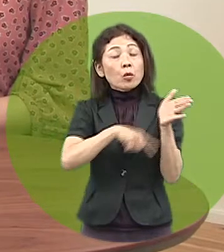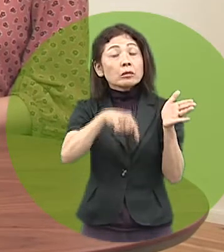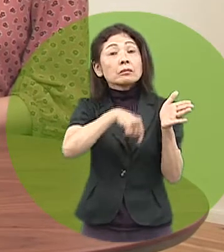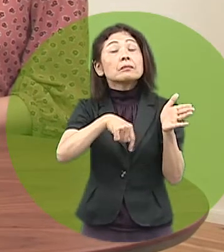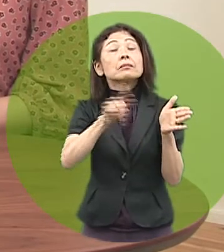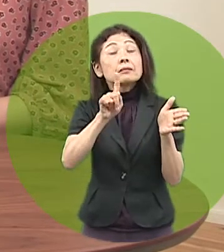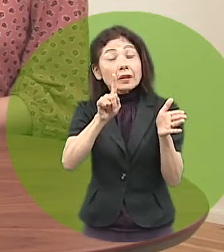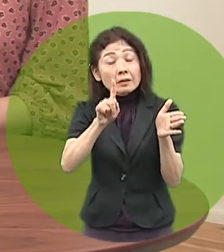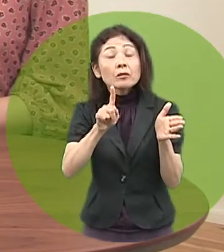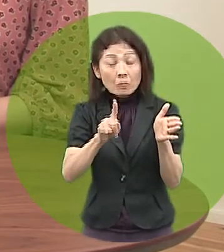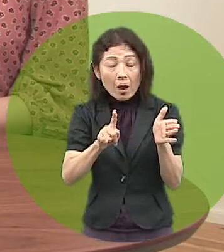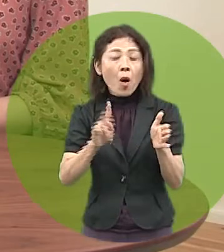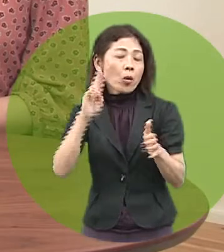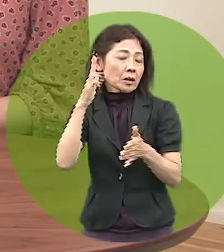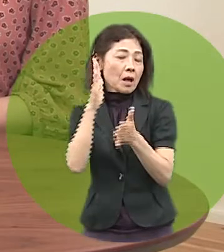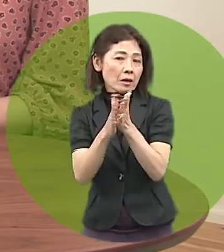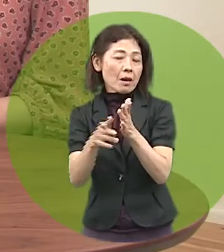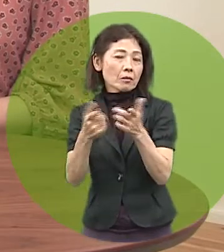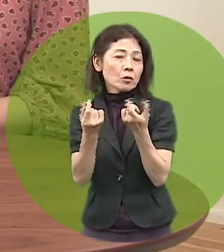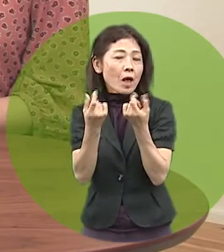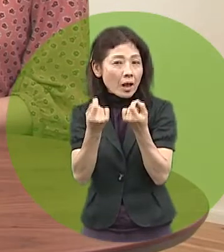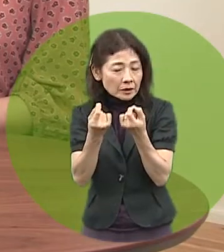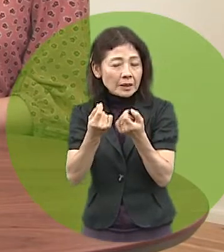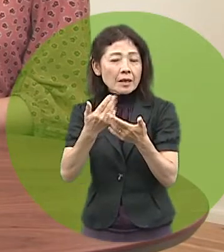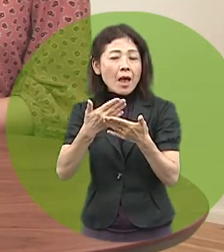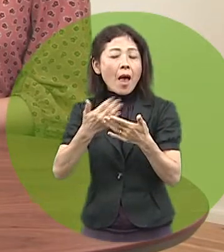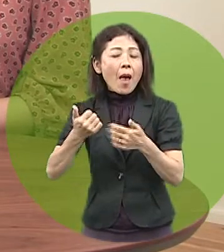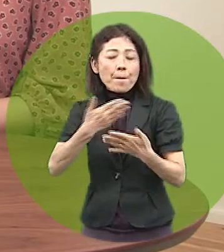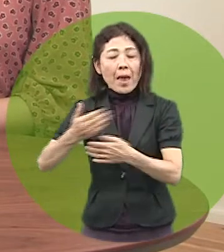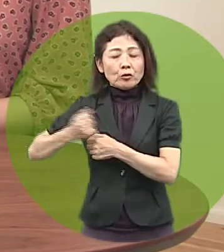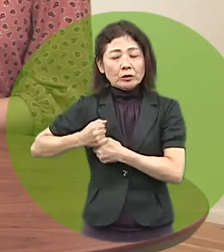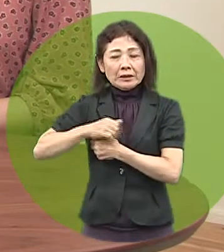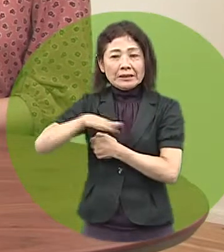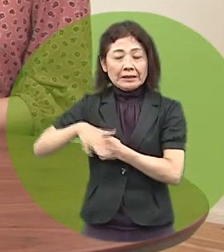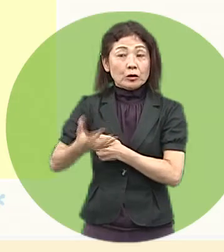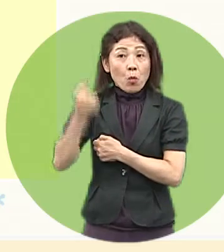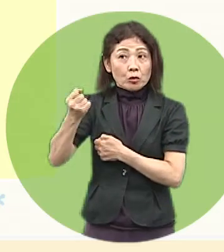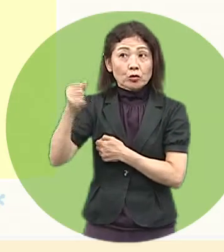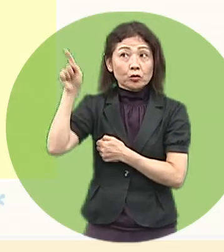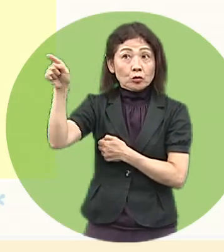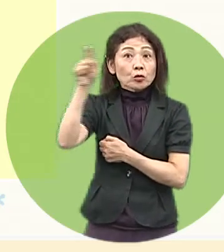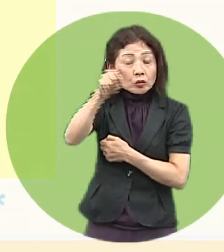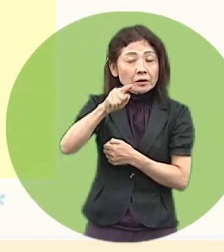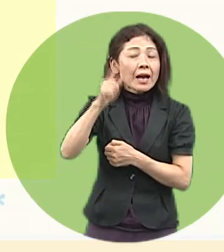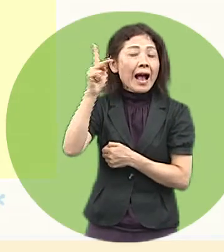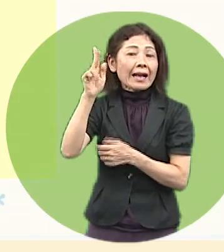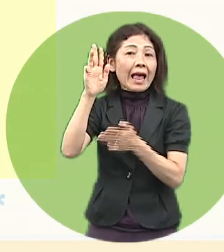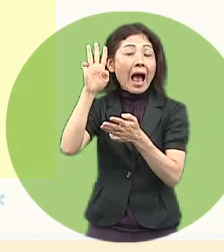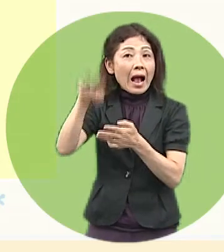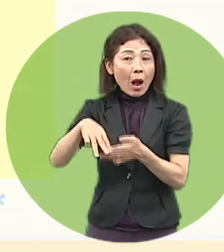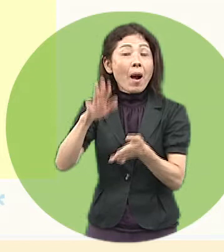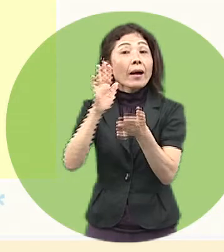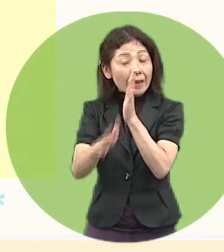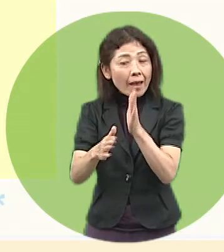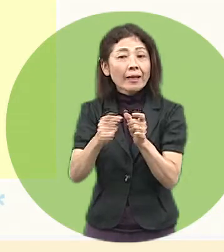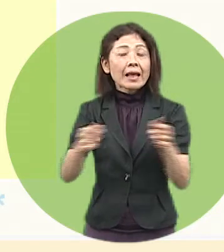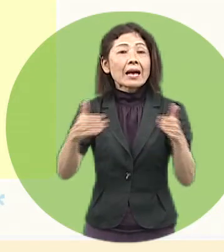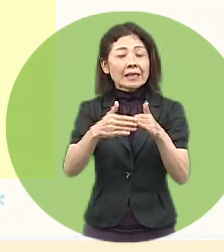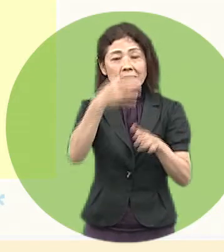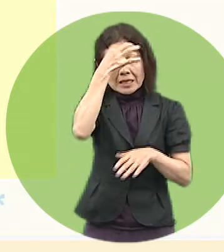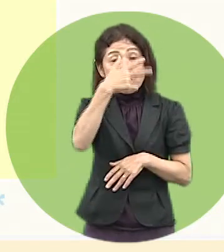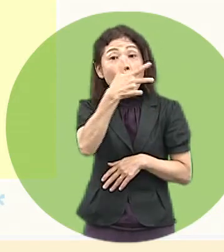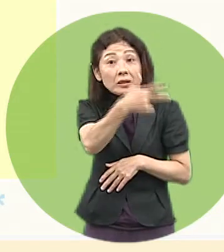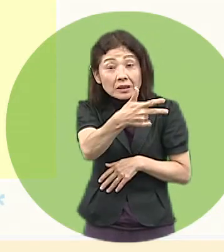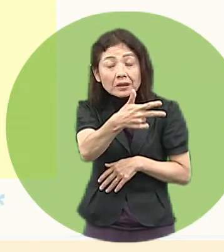ぷしては沖縄県と同様に米軍基地を抱える本当のうち神奈川県長崎県佐世保